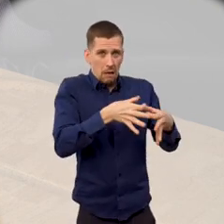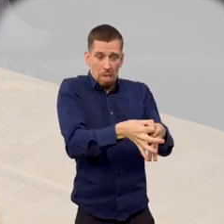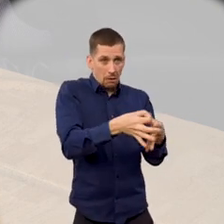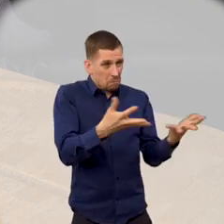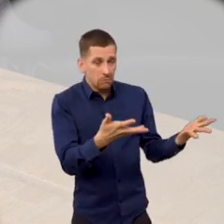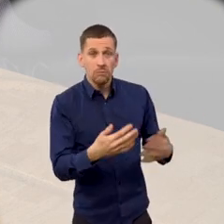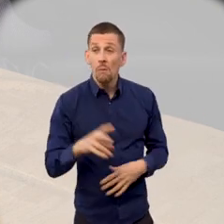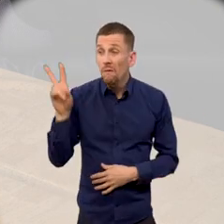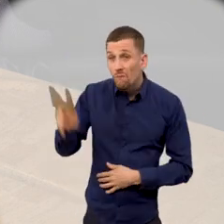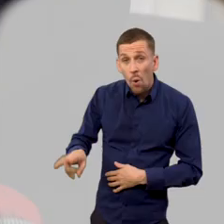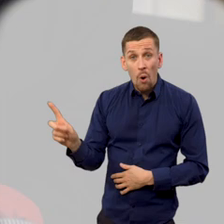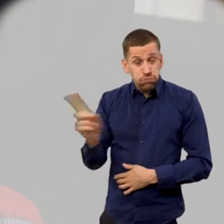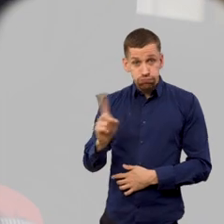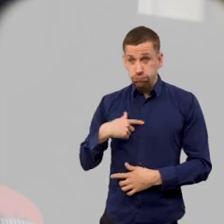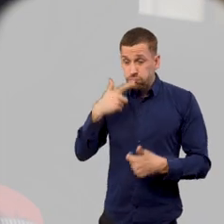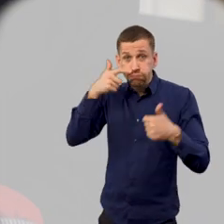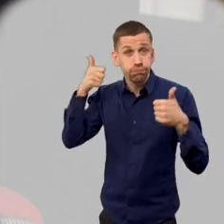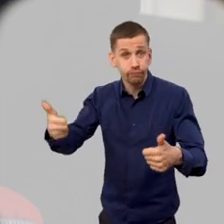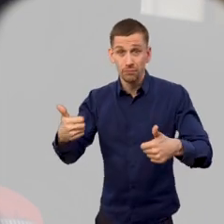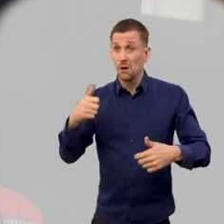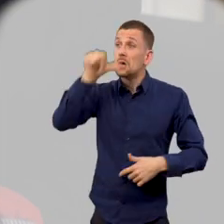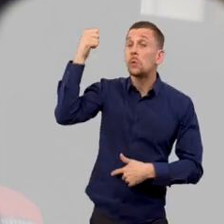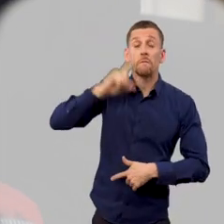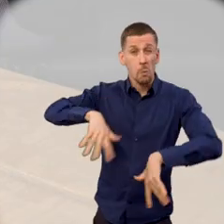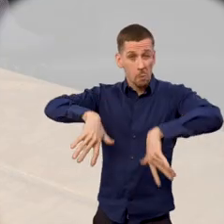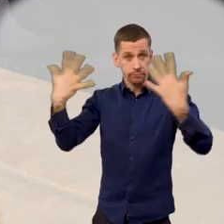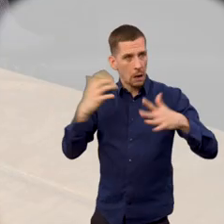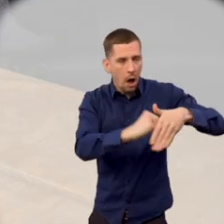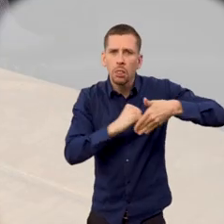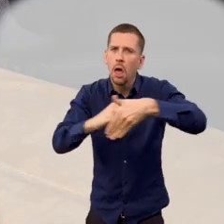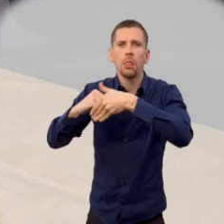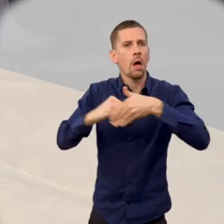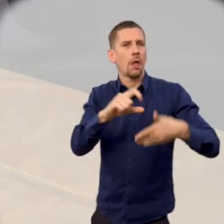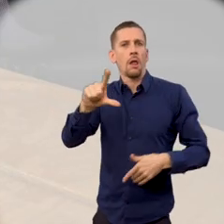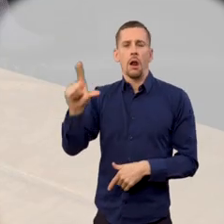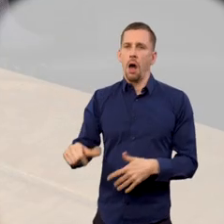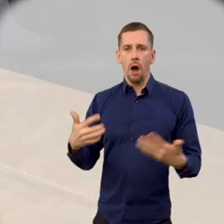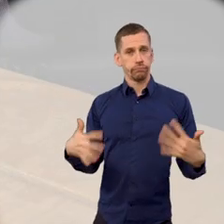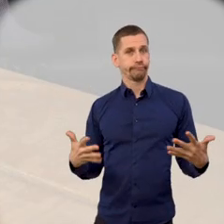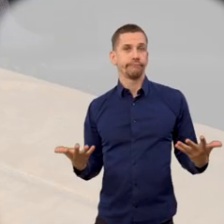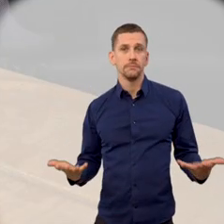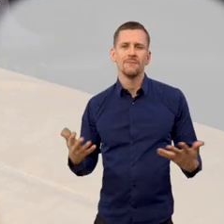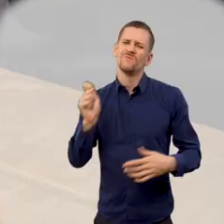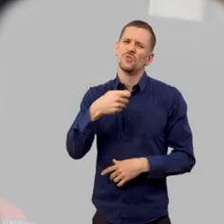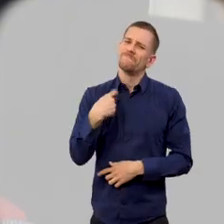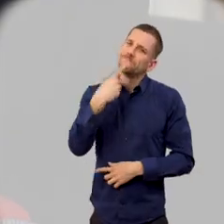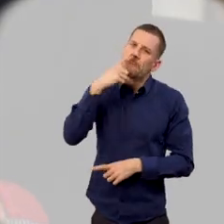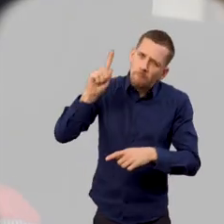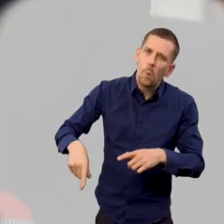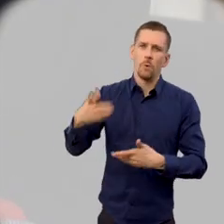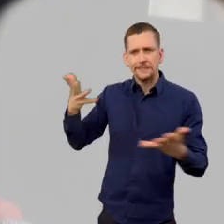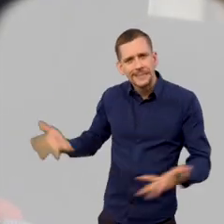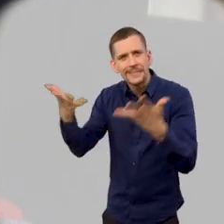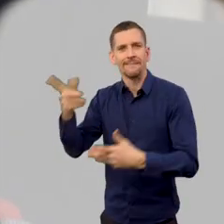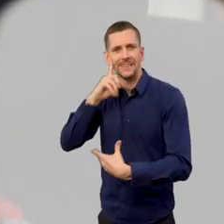les filles sont minoritaires pour l'instant. Moi, je me sens bien. Tout le monde s'entraide, que ce soit une fille, un garçon. Mais je